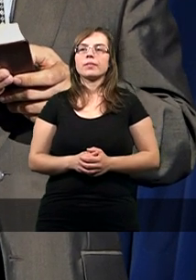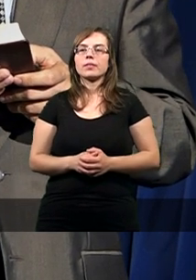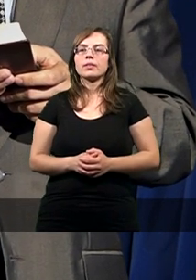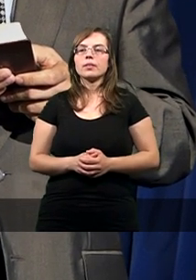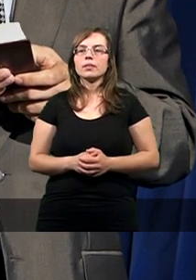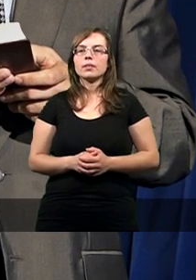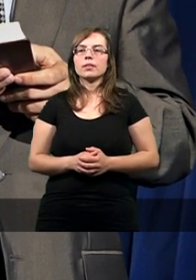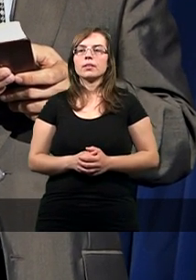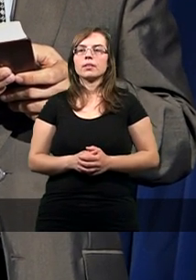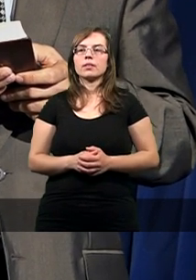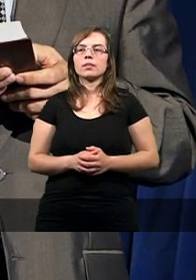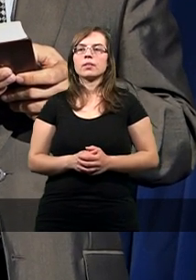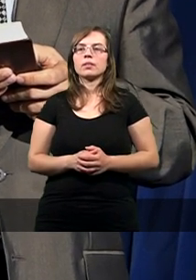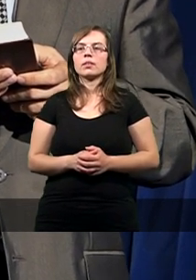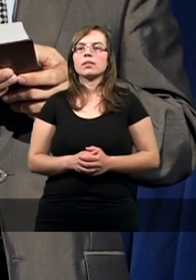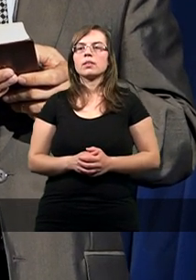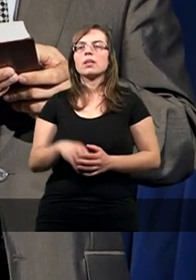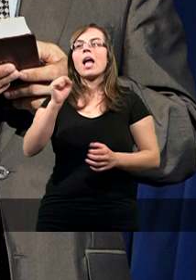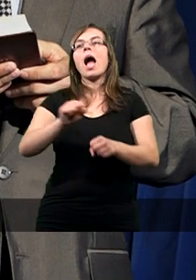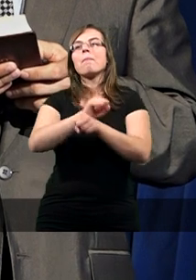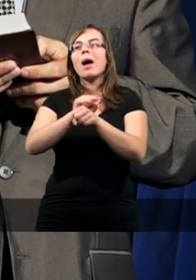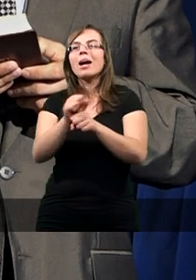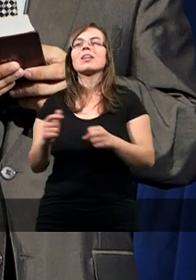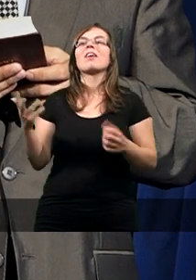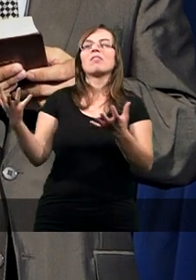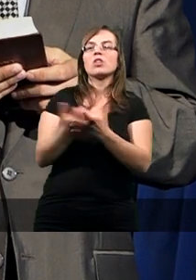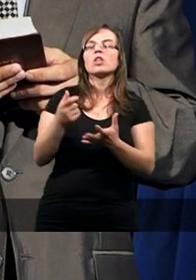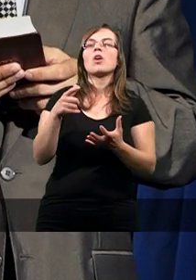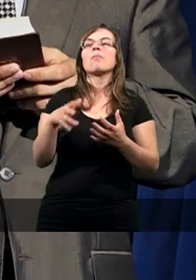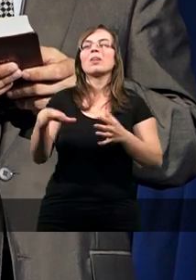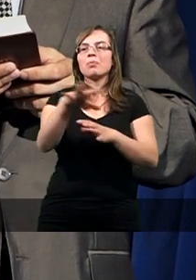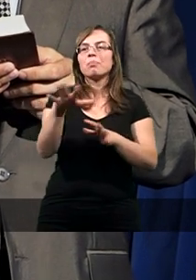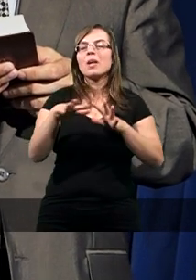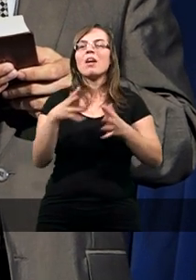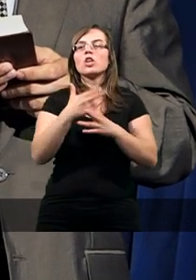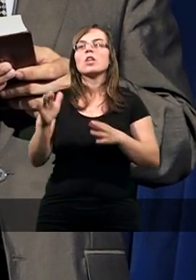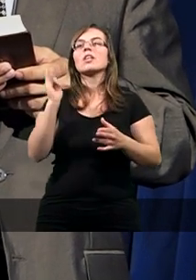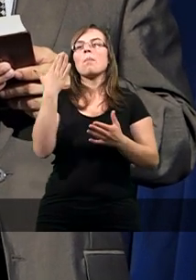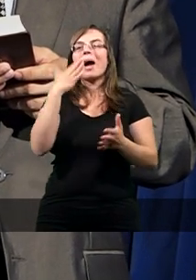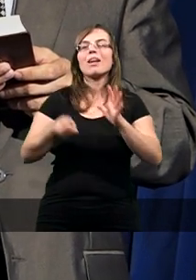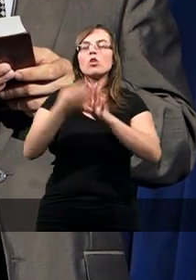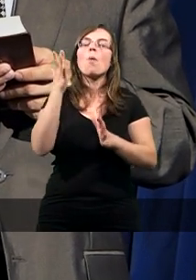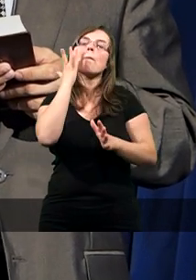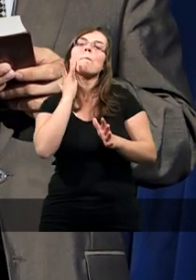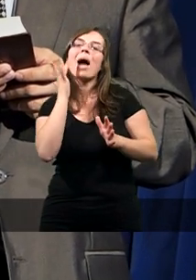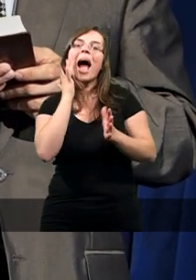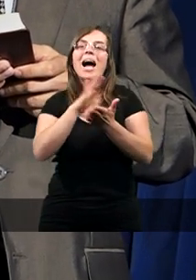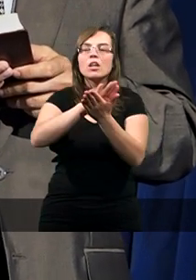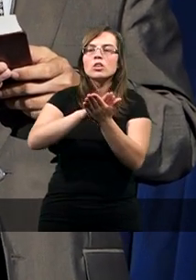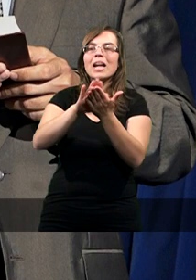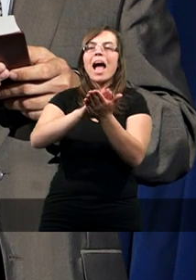very costly, and anointed the feet of Jesus. A Maria wzięła funt czystej, bardzo drogiej maści